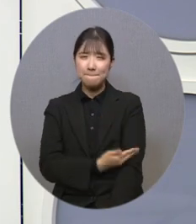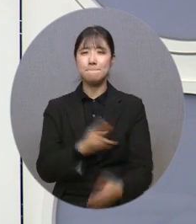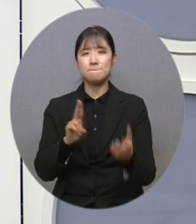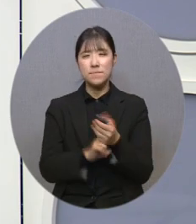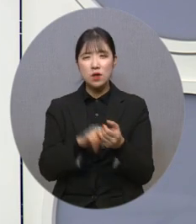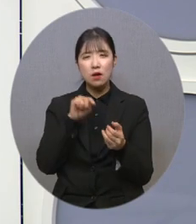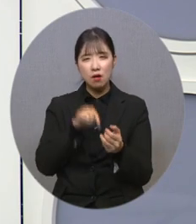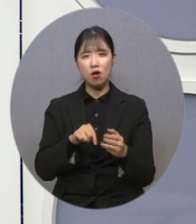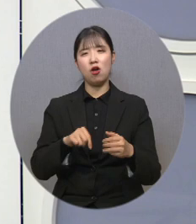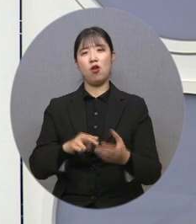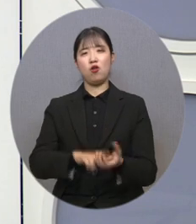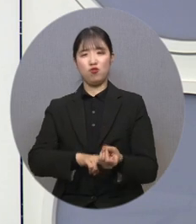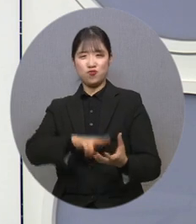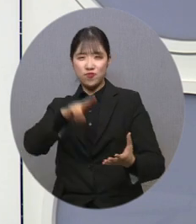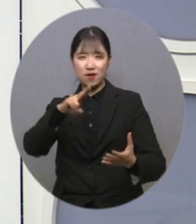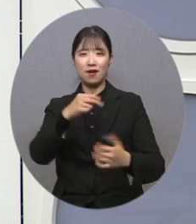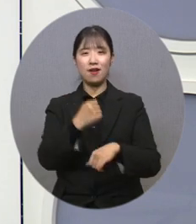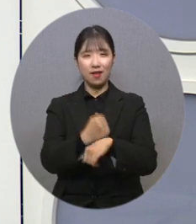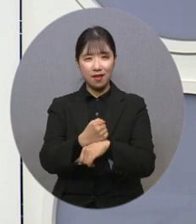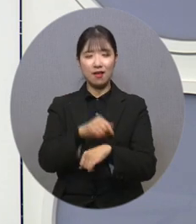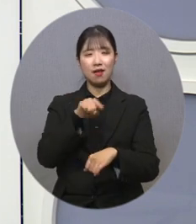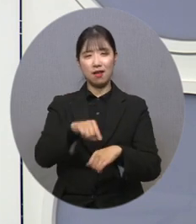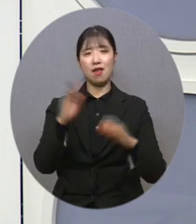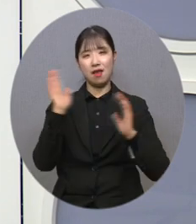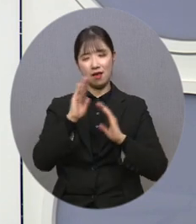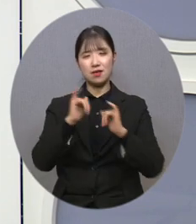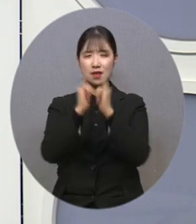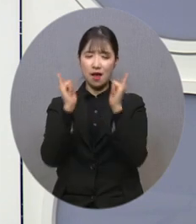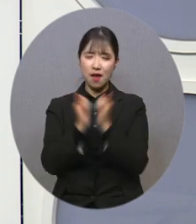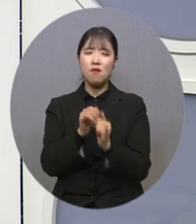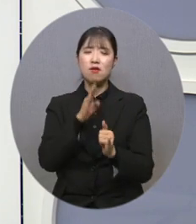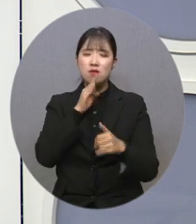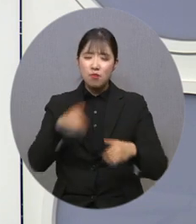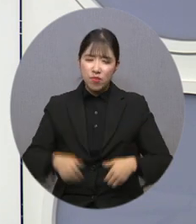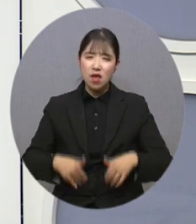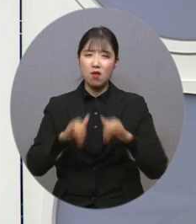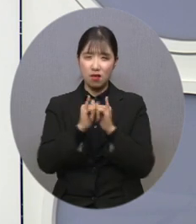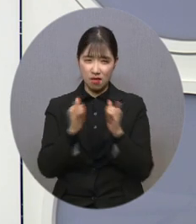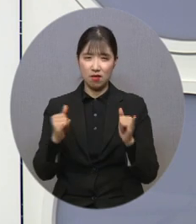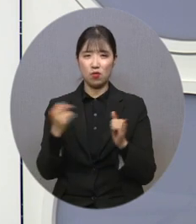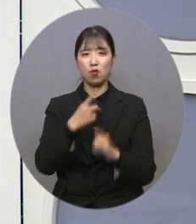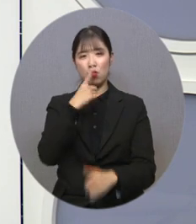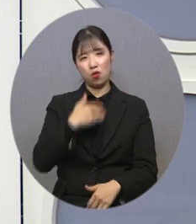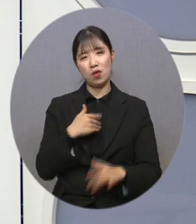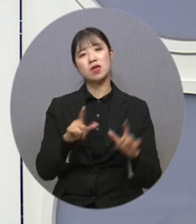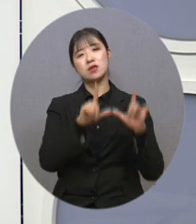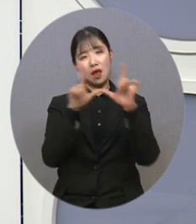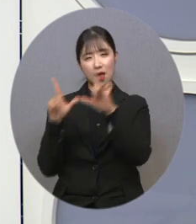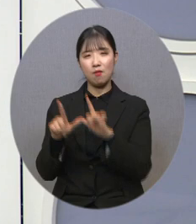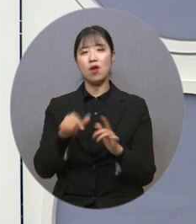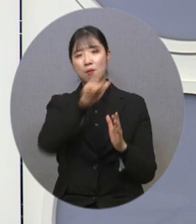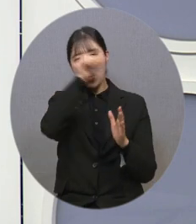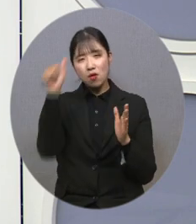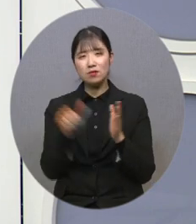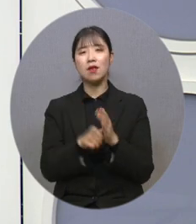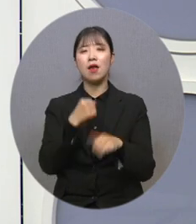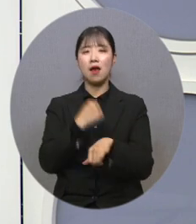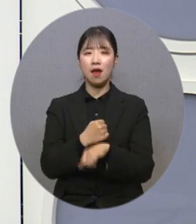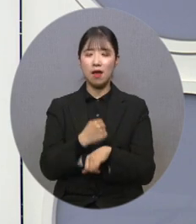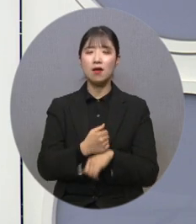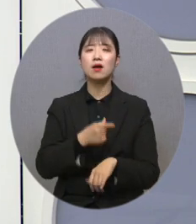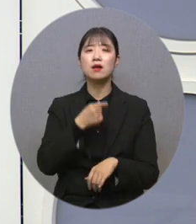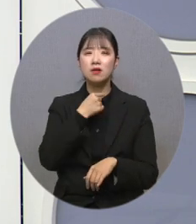끌어내서 이 학생이 정말 사회에 필요한 인재, 그리고 본인이 평생 살고